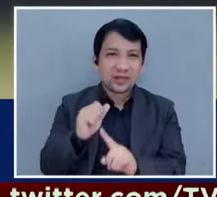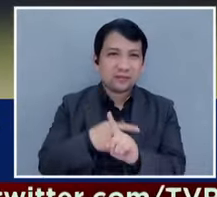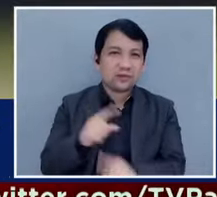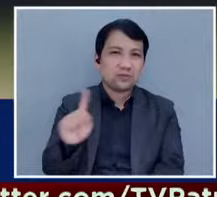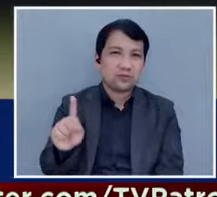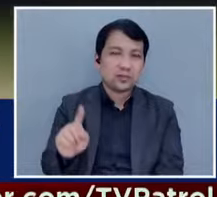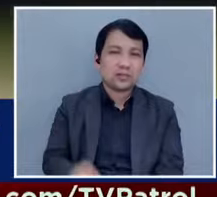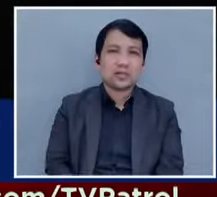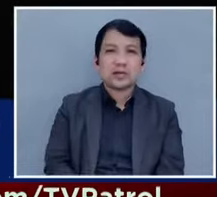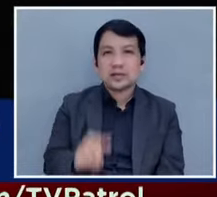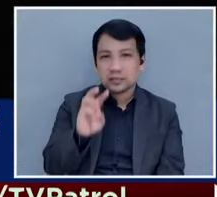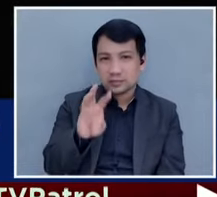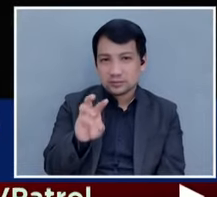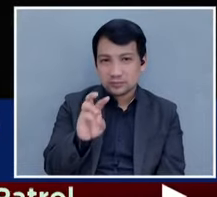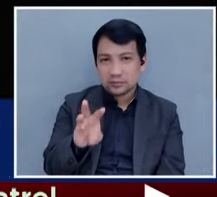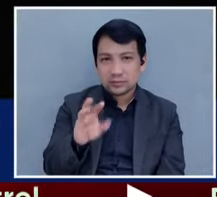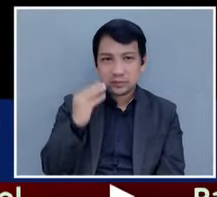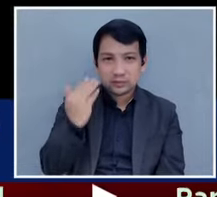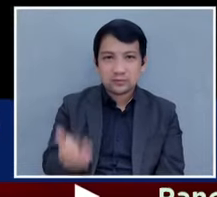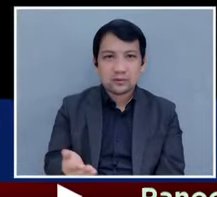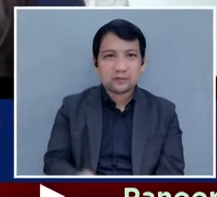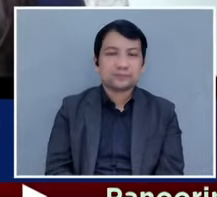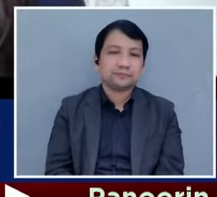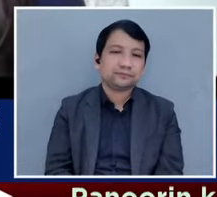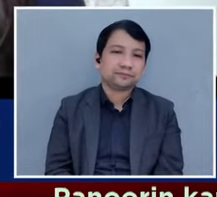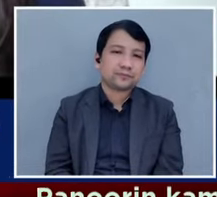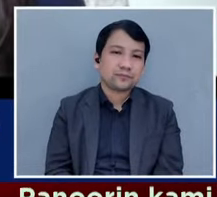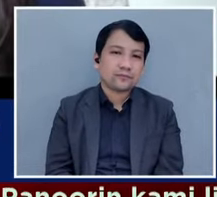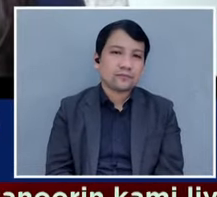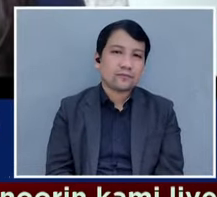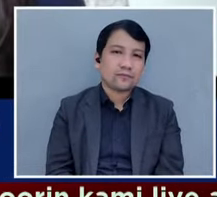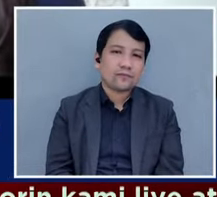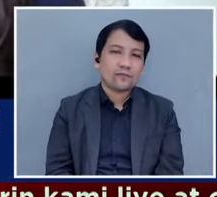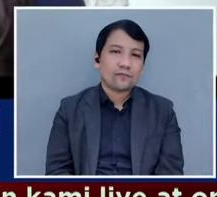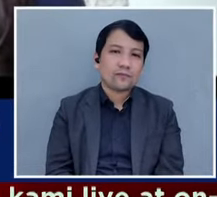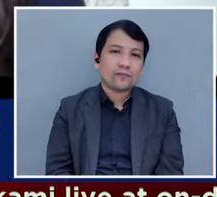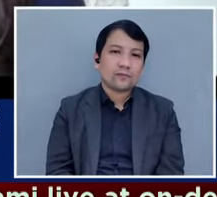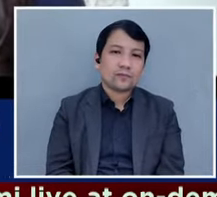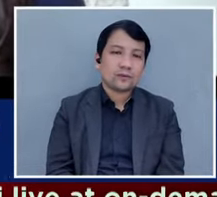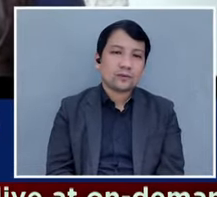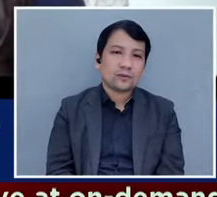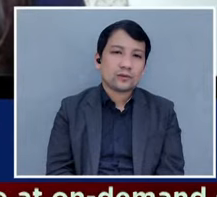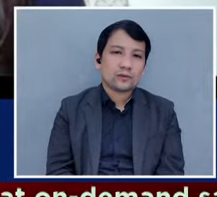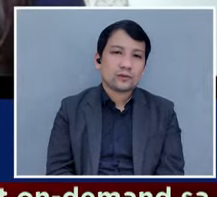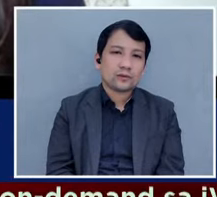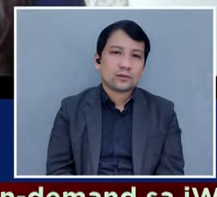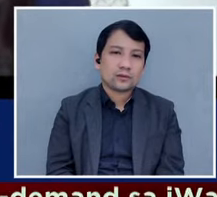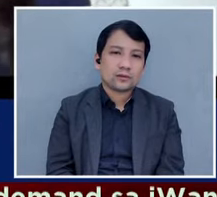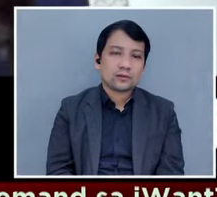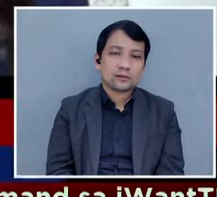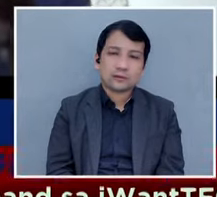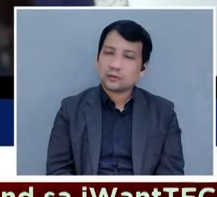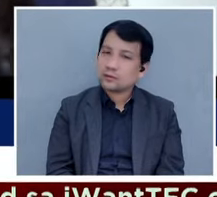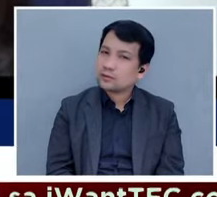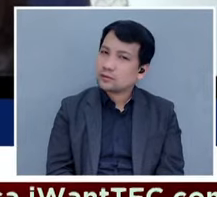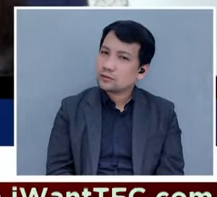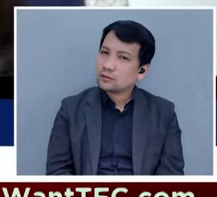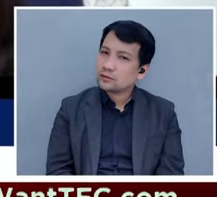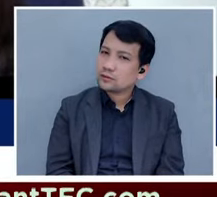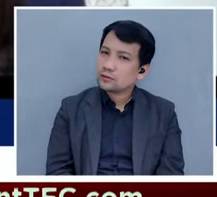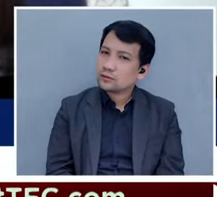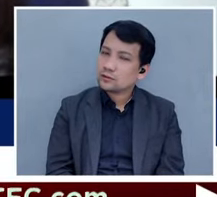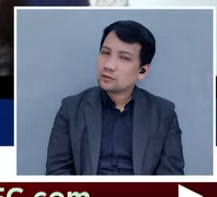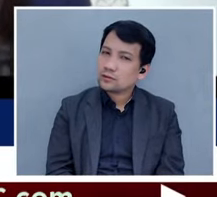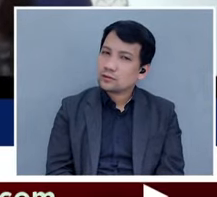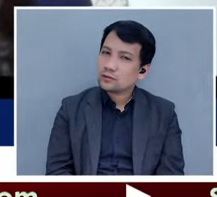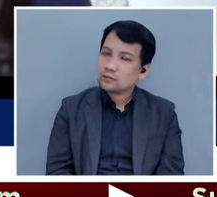16 ang namatay. Grabe naman yun. Nakakausap naman nila yung pamilya nila.